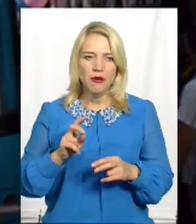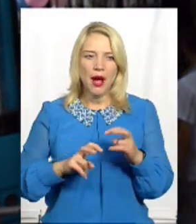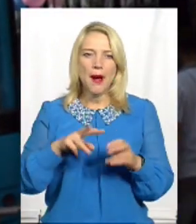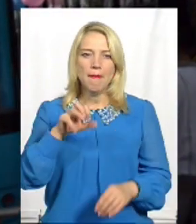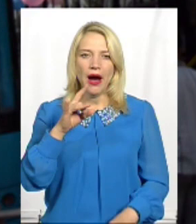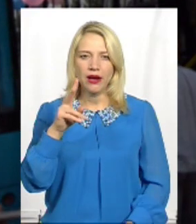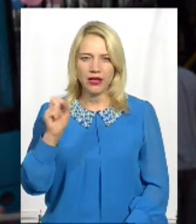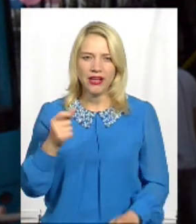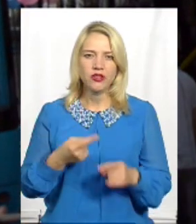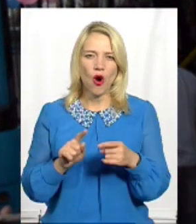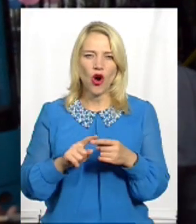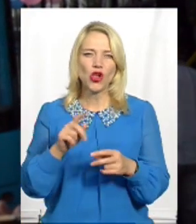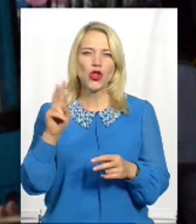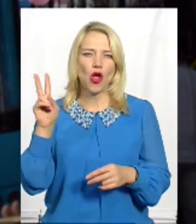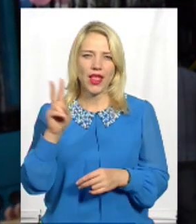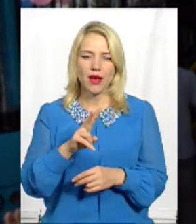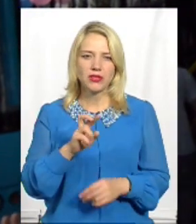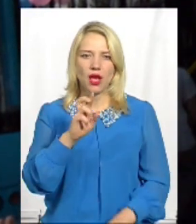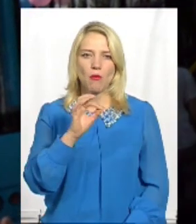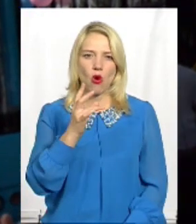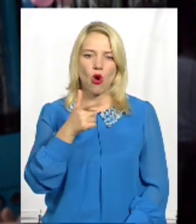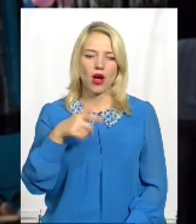даного тролейбуса «Богдан